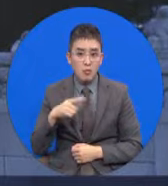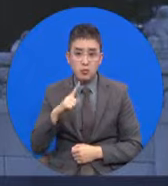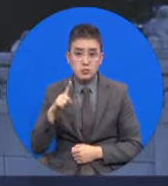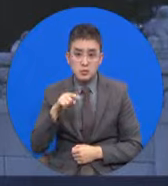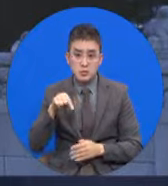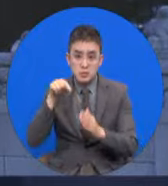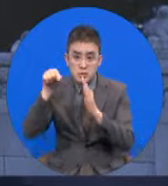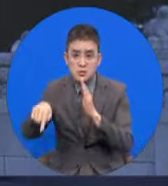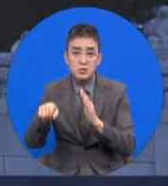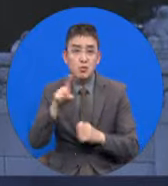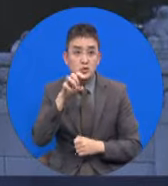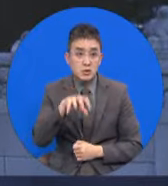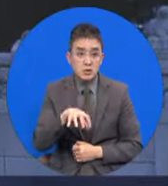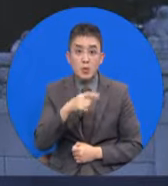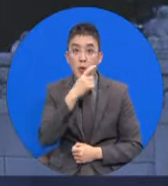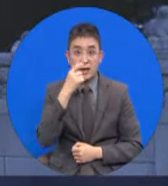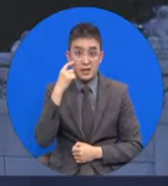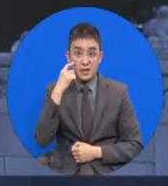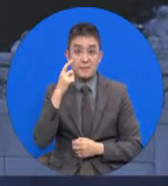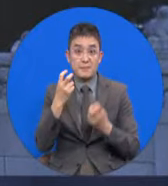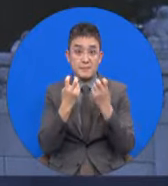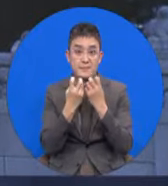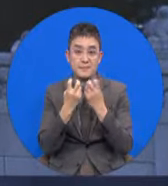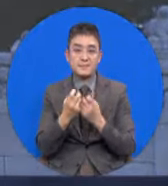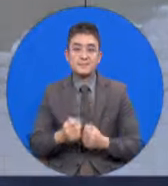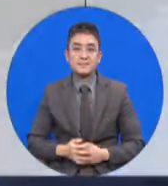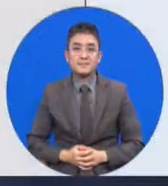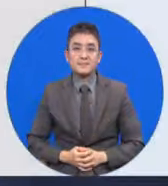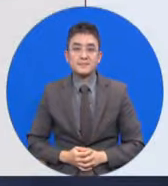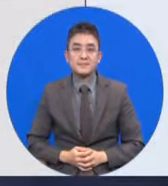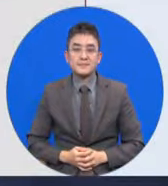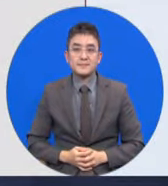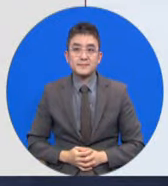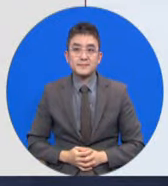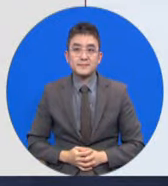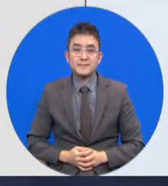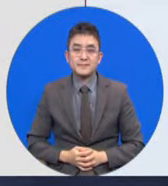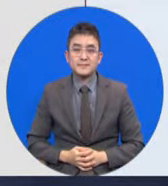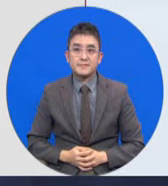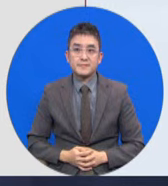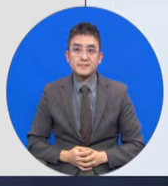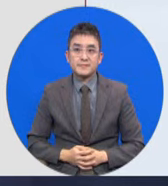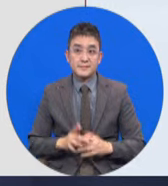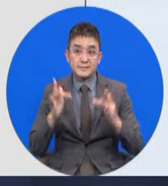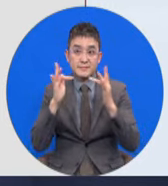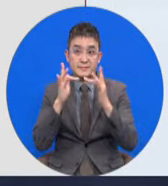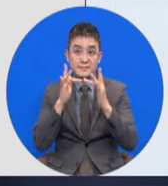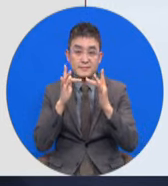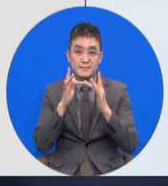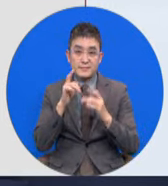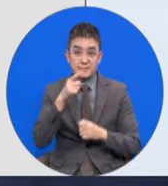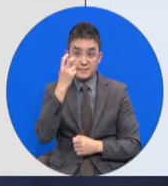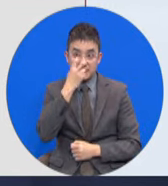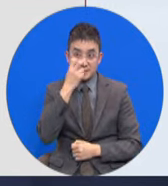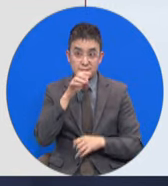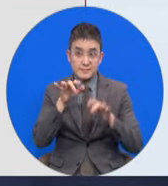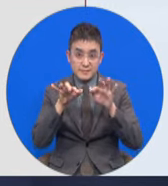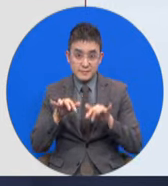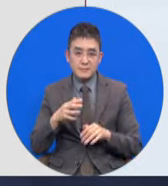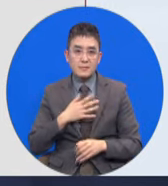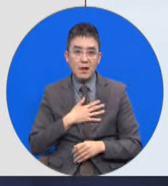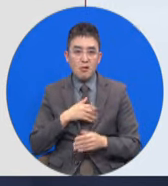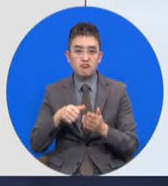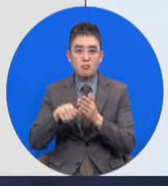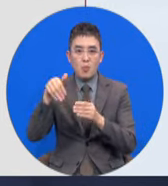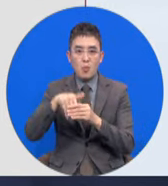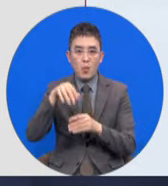될지 투표소를 확인할 수 있다고 하는데요. 함께 보시죠. 포털 사이트 검색창에 내 투표소 찾기를